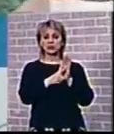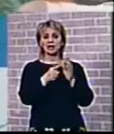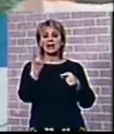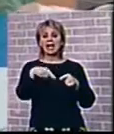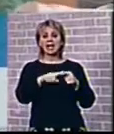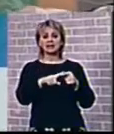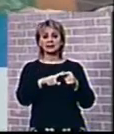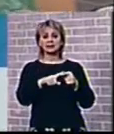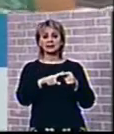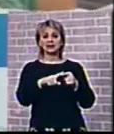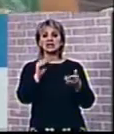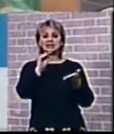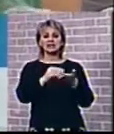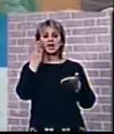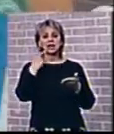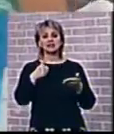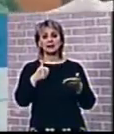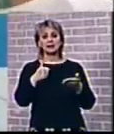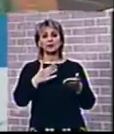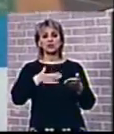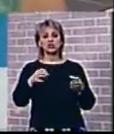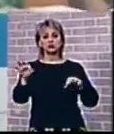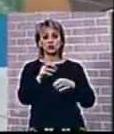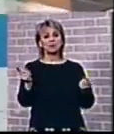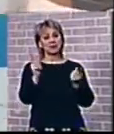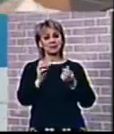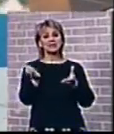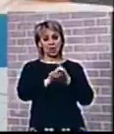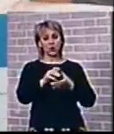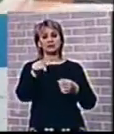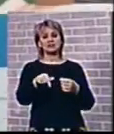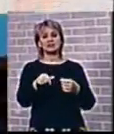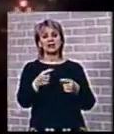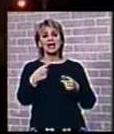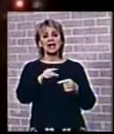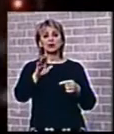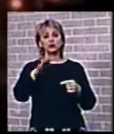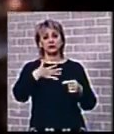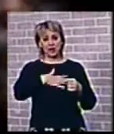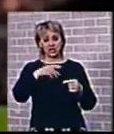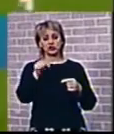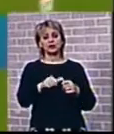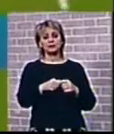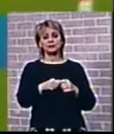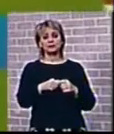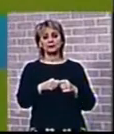это дата, когда мы с мужем познакомились. Он будет болельщиком.